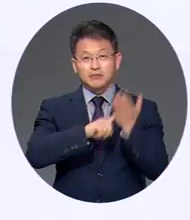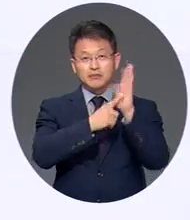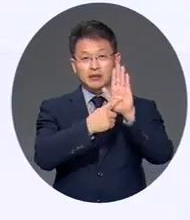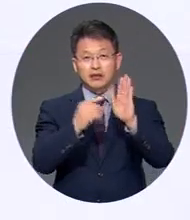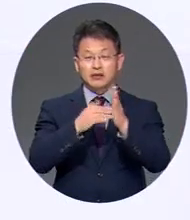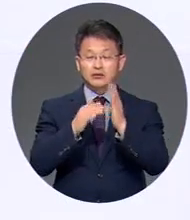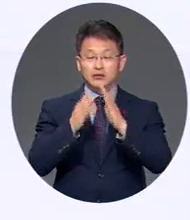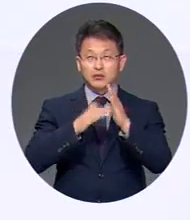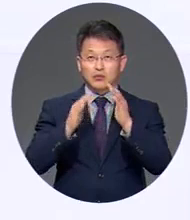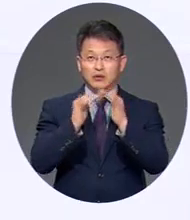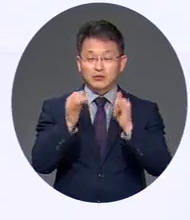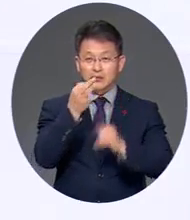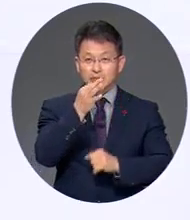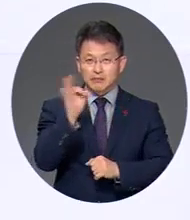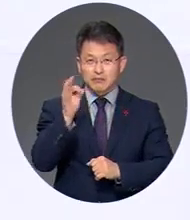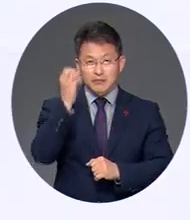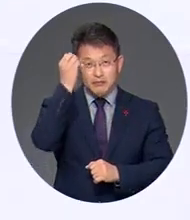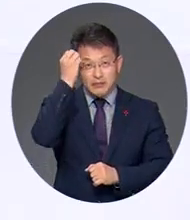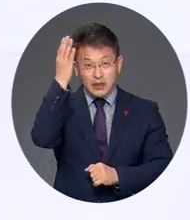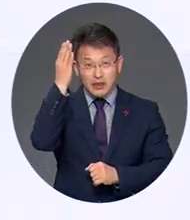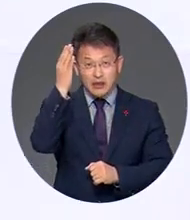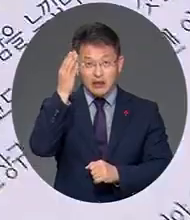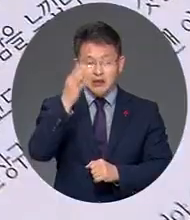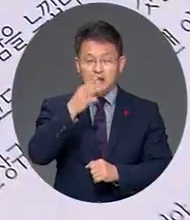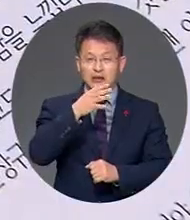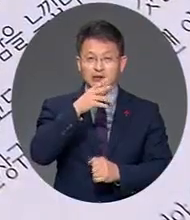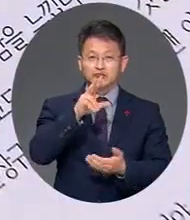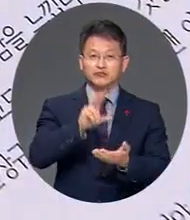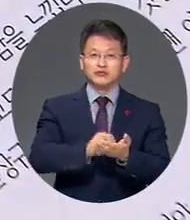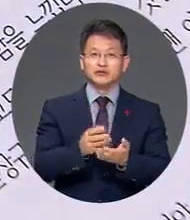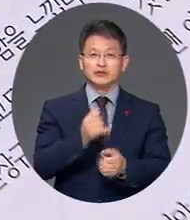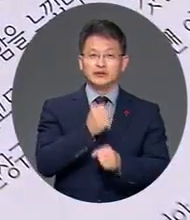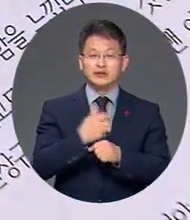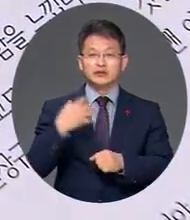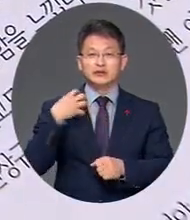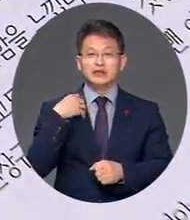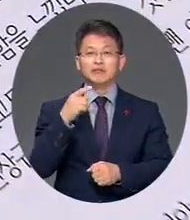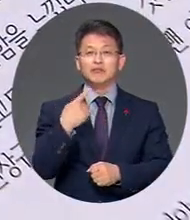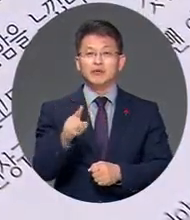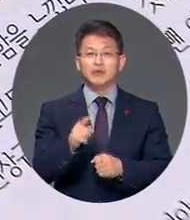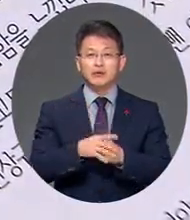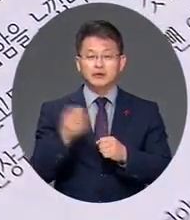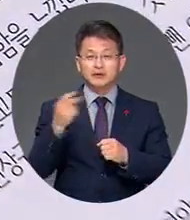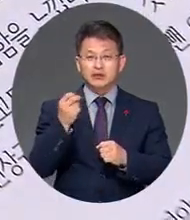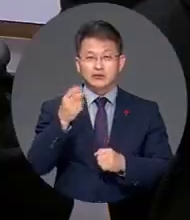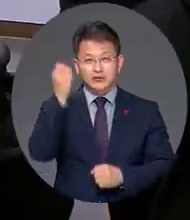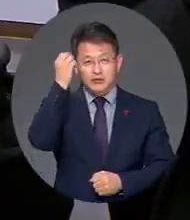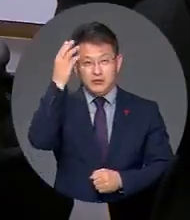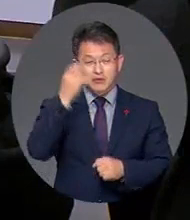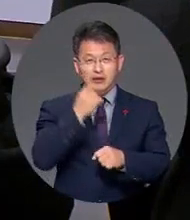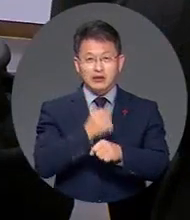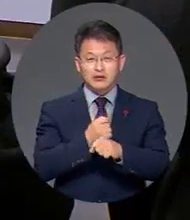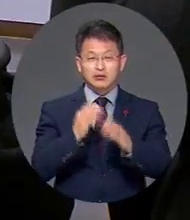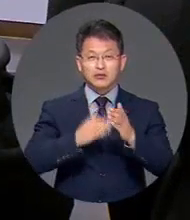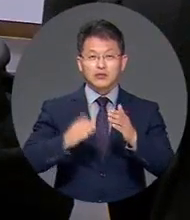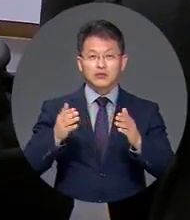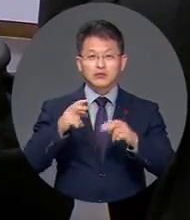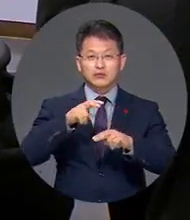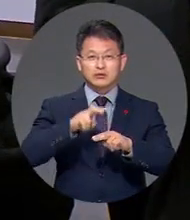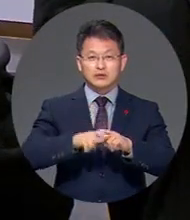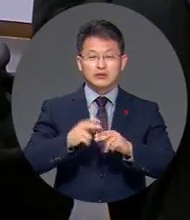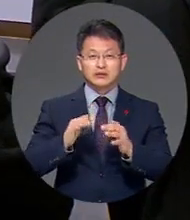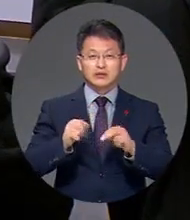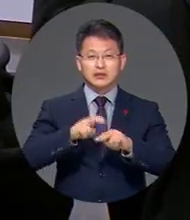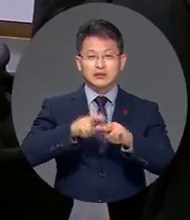공인임을 깜빡했다는 발언을 문제삼았습니다 책임이란 자꾸 깜빡하시는 공직자로서의